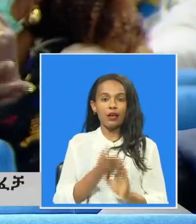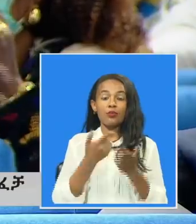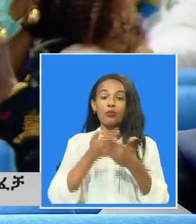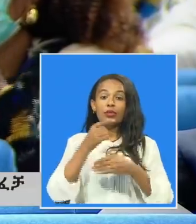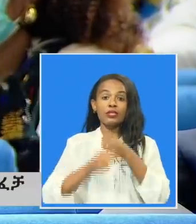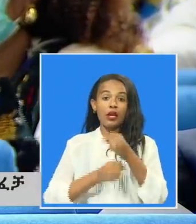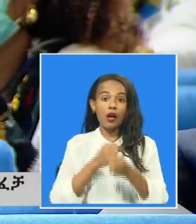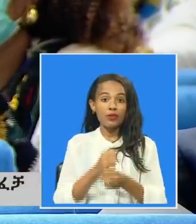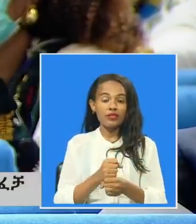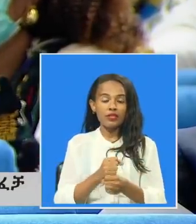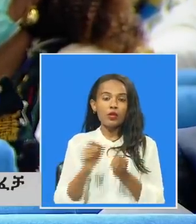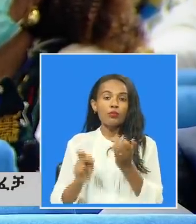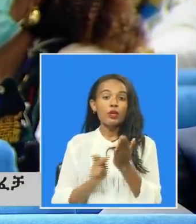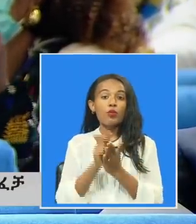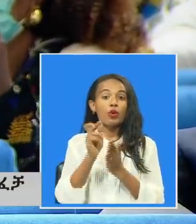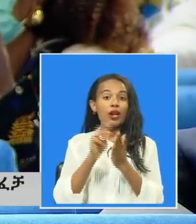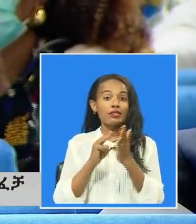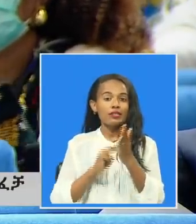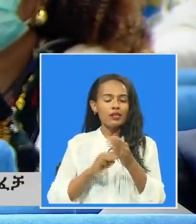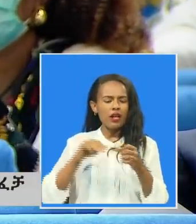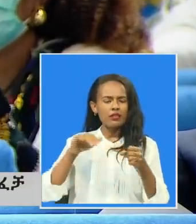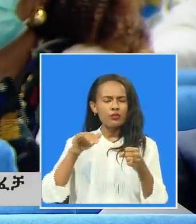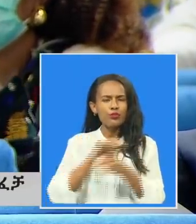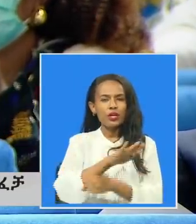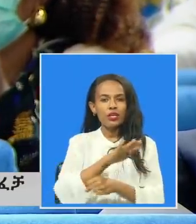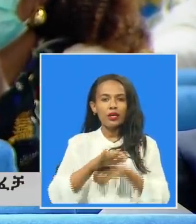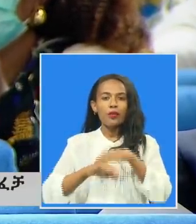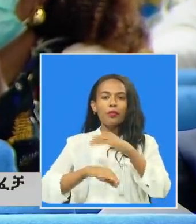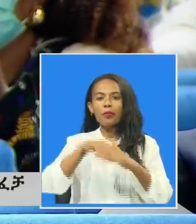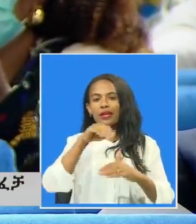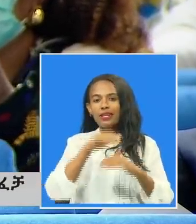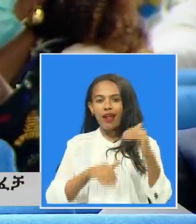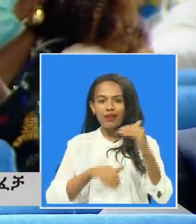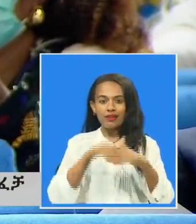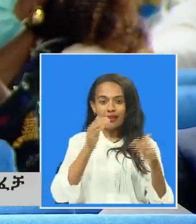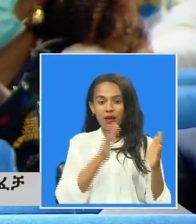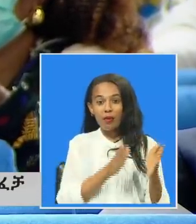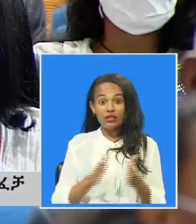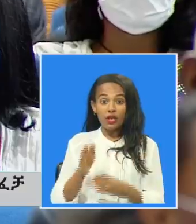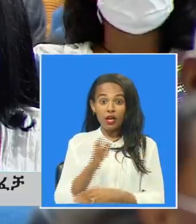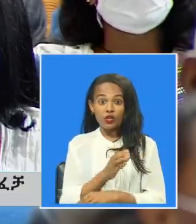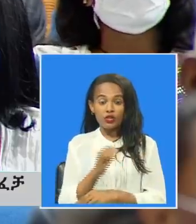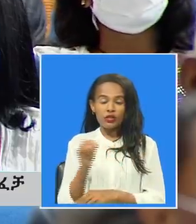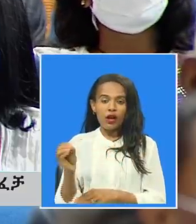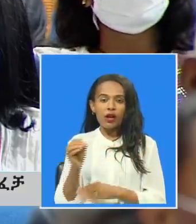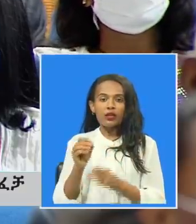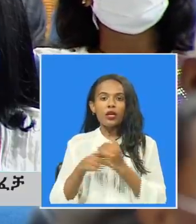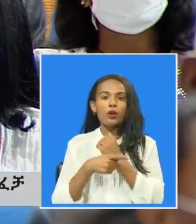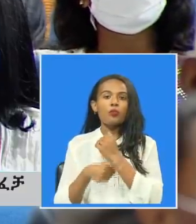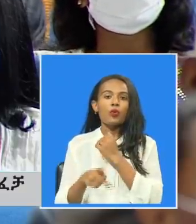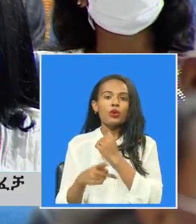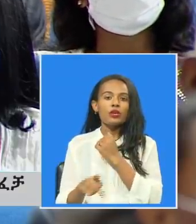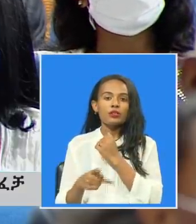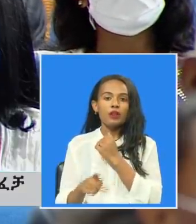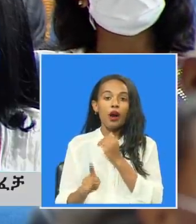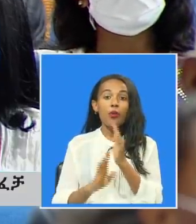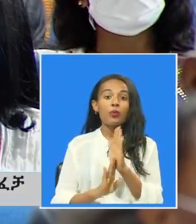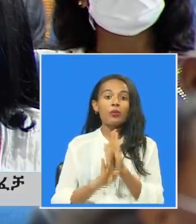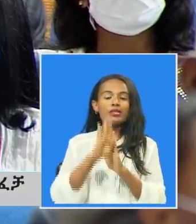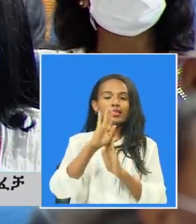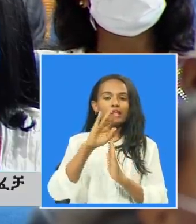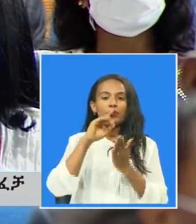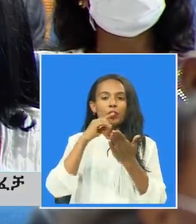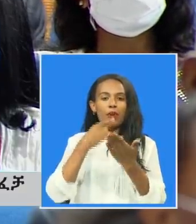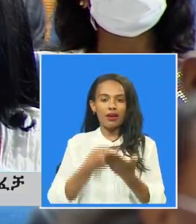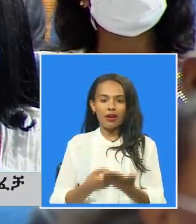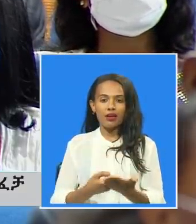ዓመት ለዲሞክራሲ ስርዓት በቂ መደላድል ለማዘጋጀትና የፖለቲካ መበልጸግን